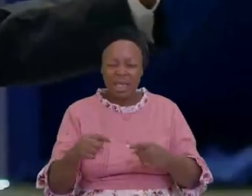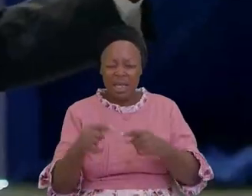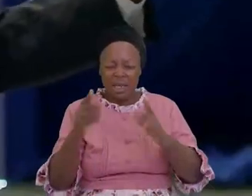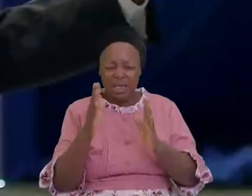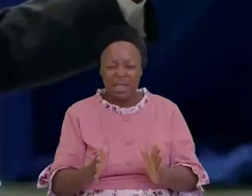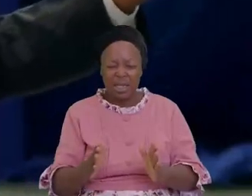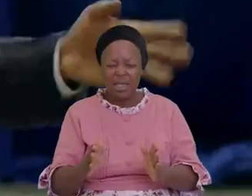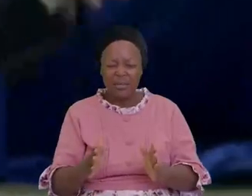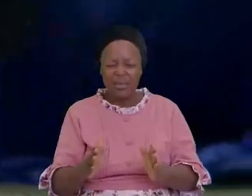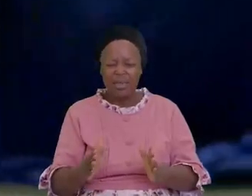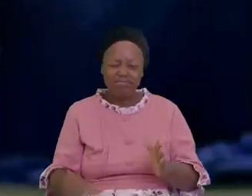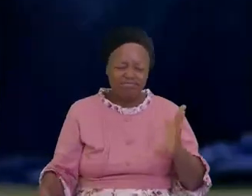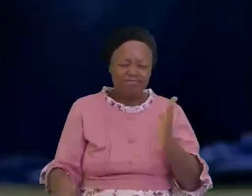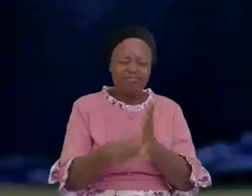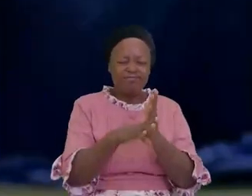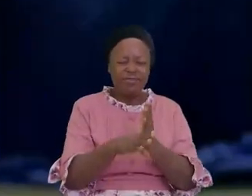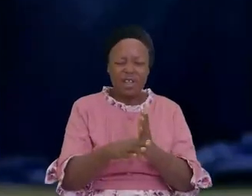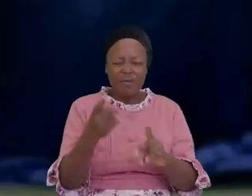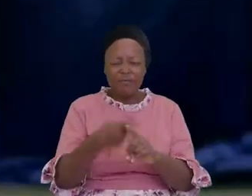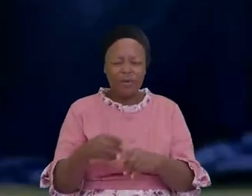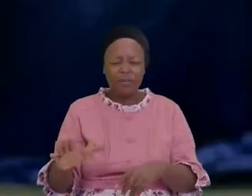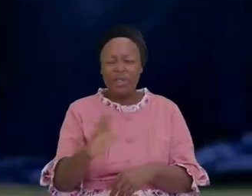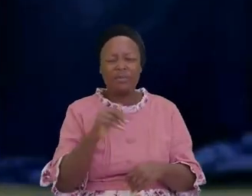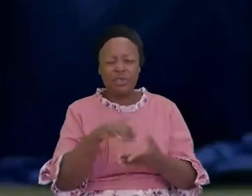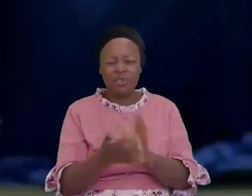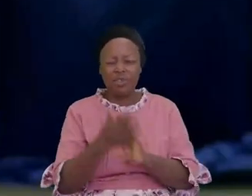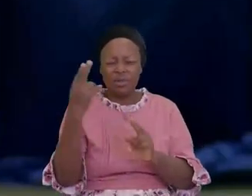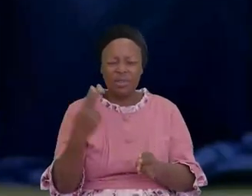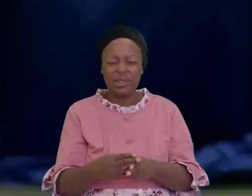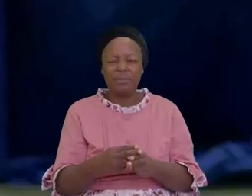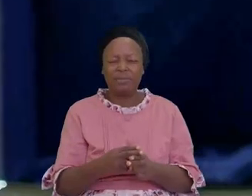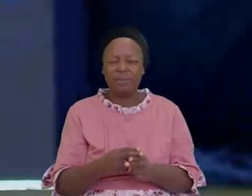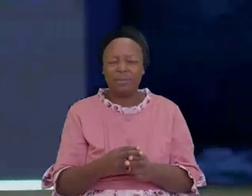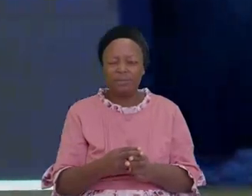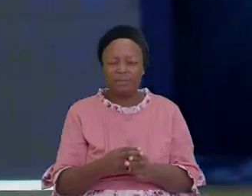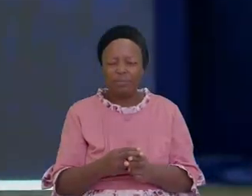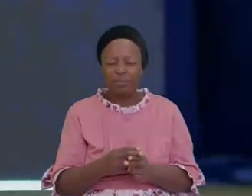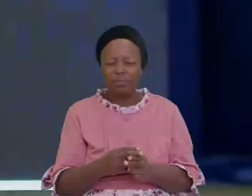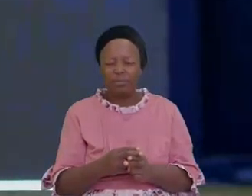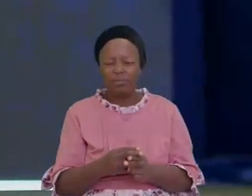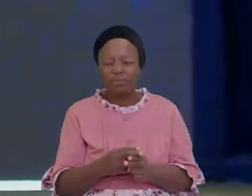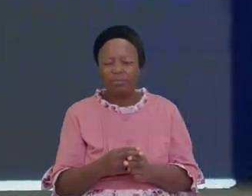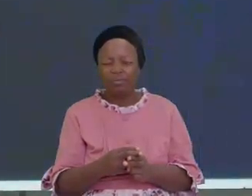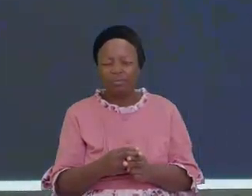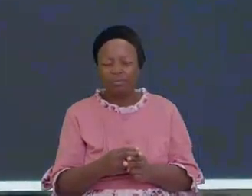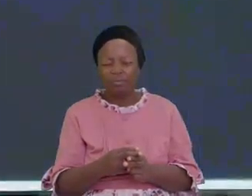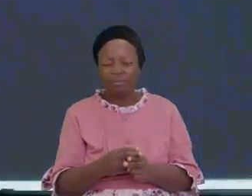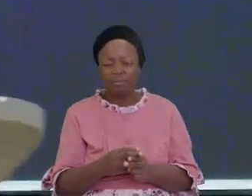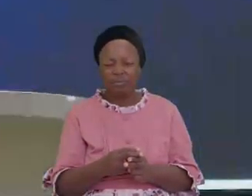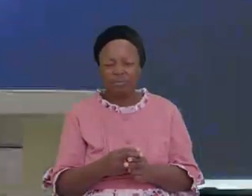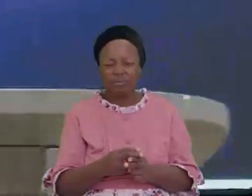Que l'ennemi quitte leur chemin, leur voie au nom de Jésus.